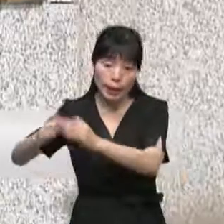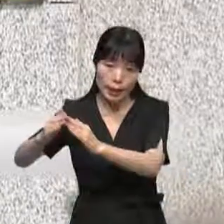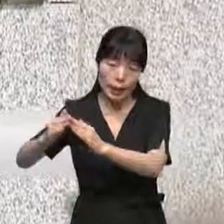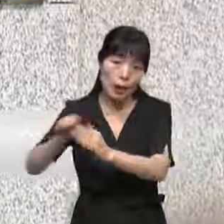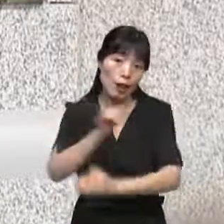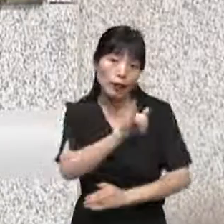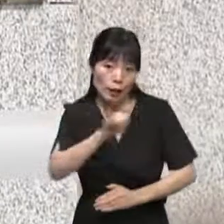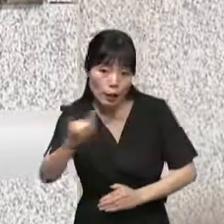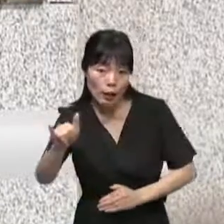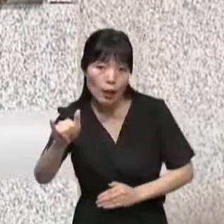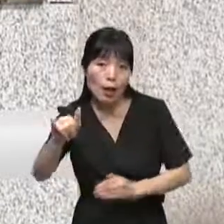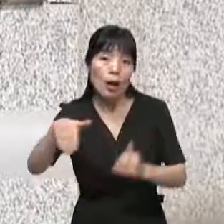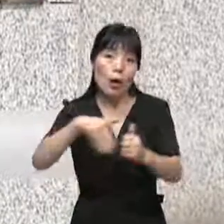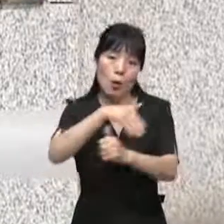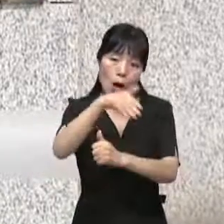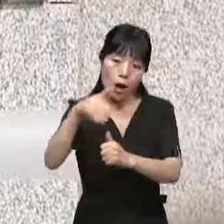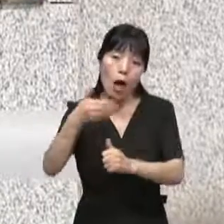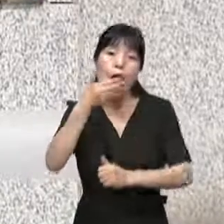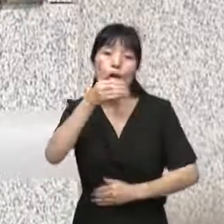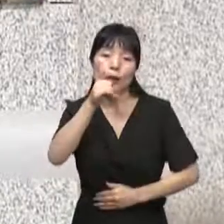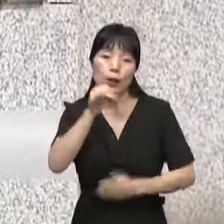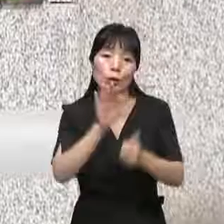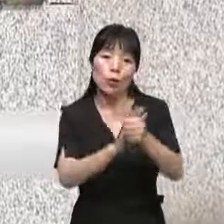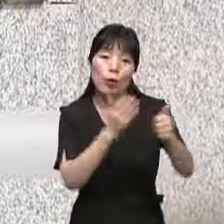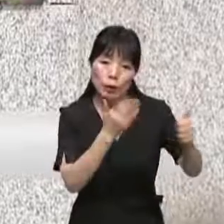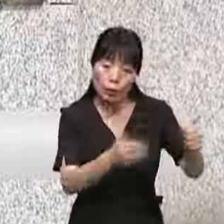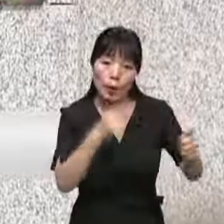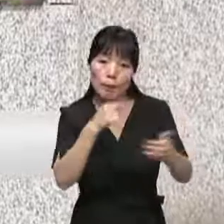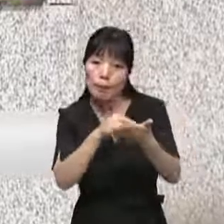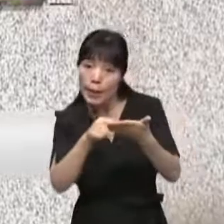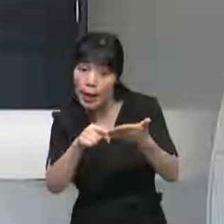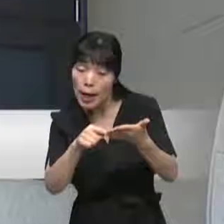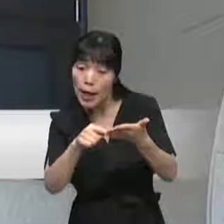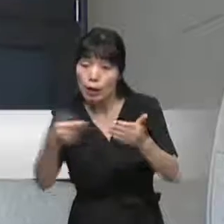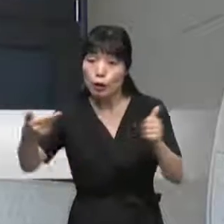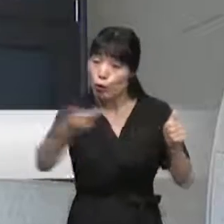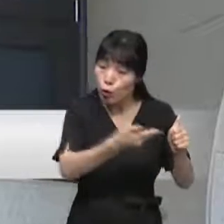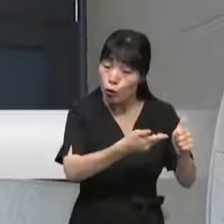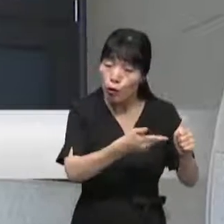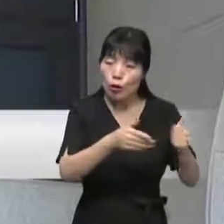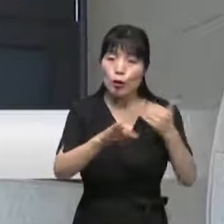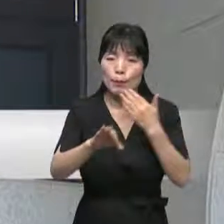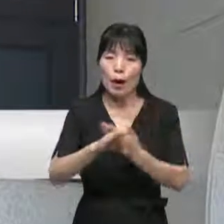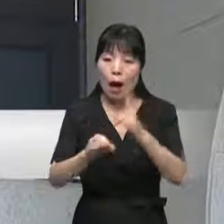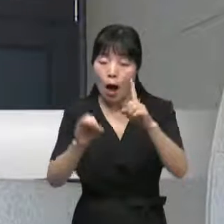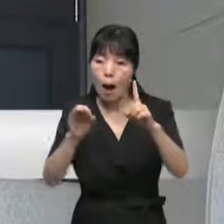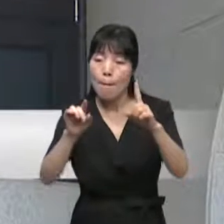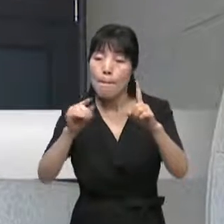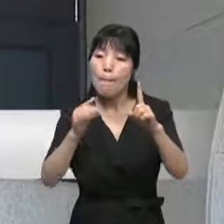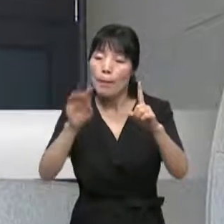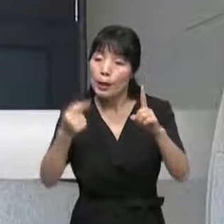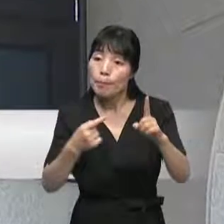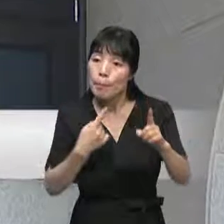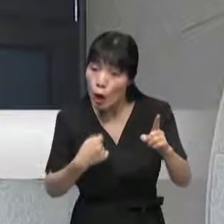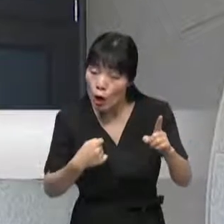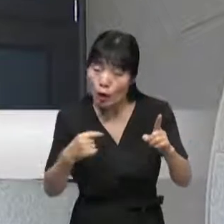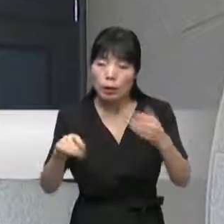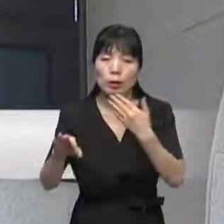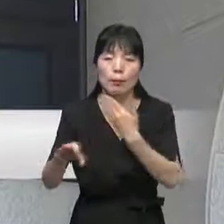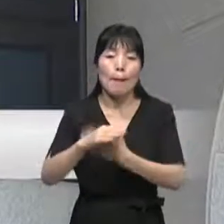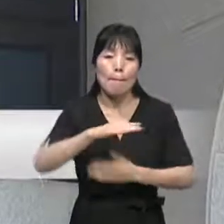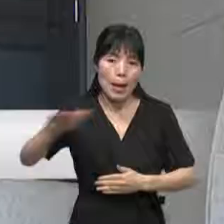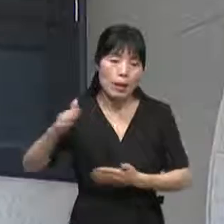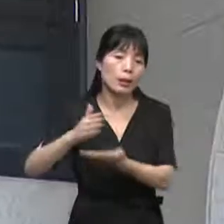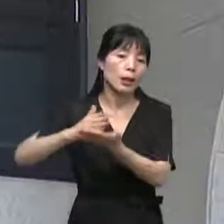수 있는 환경을 조성하고 가해자의 대해선 원 스트라이크 아웃제 를 적용해 징계가 확정되면 운동경기 부에서 퇴출 시킬